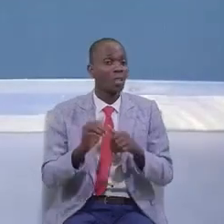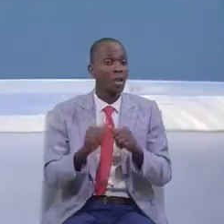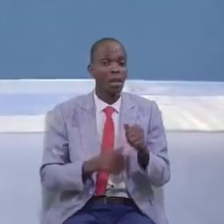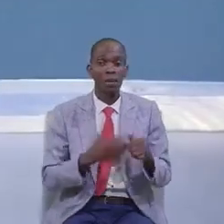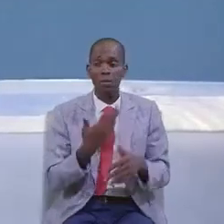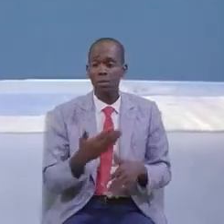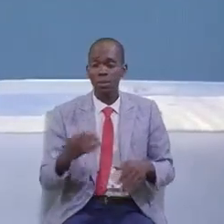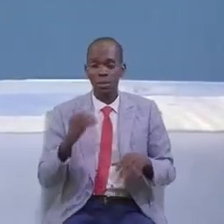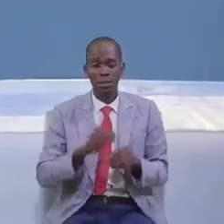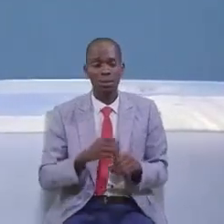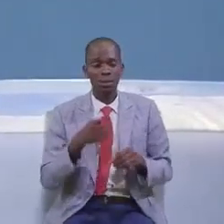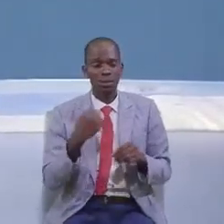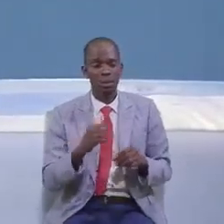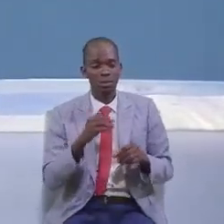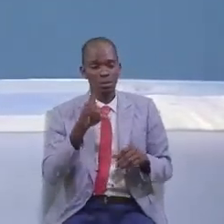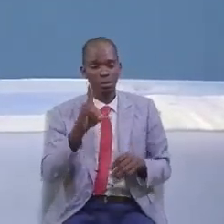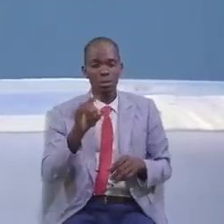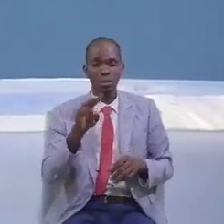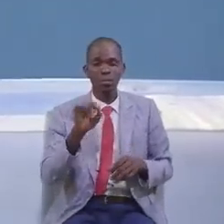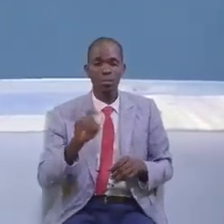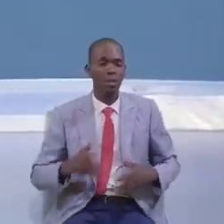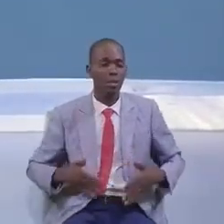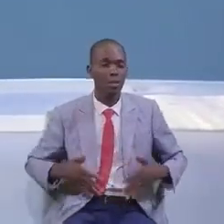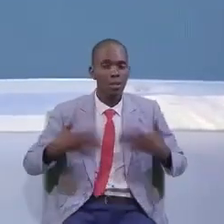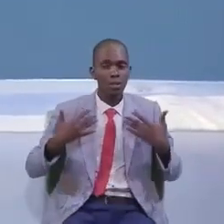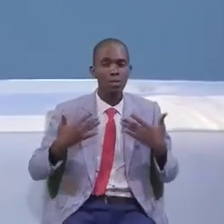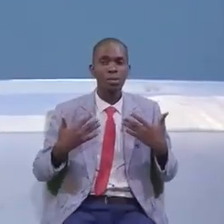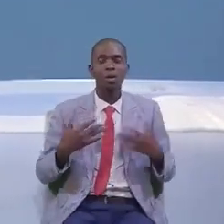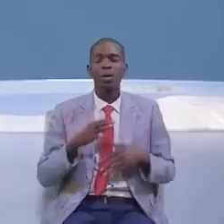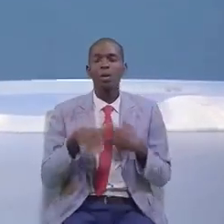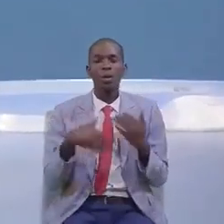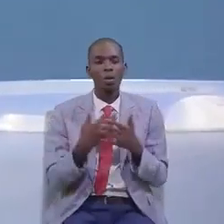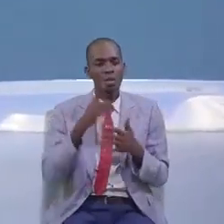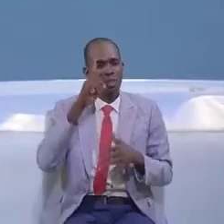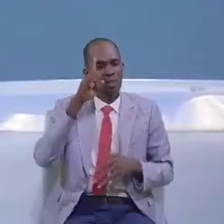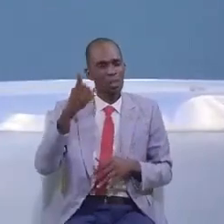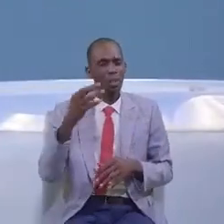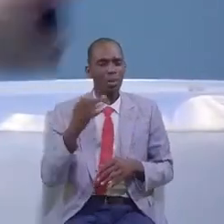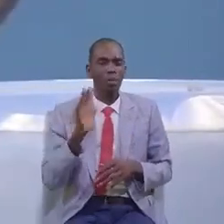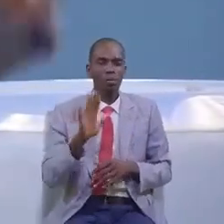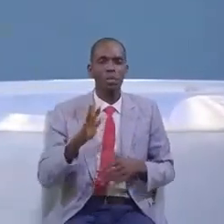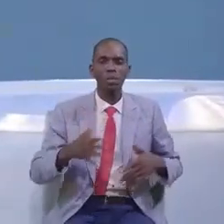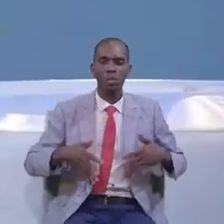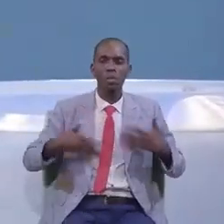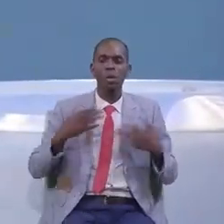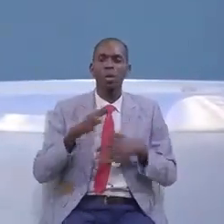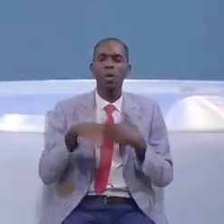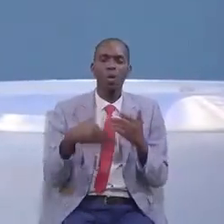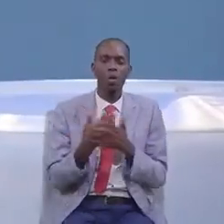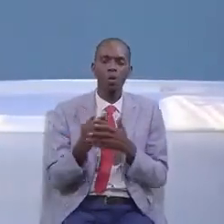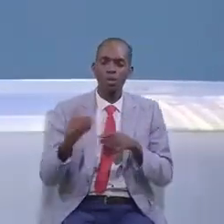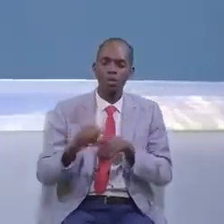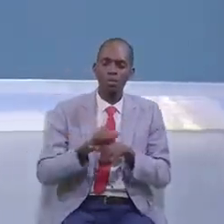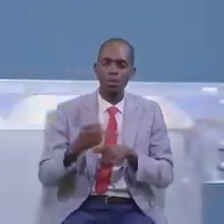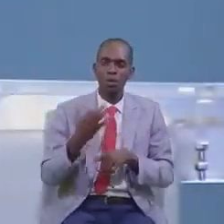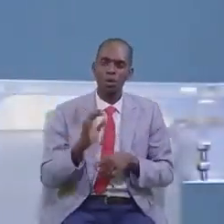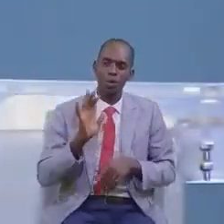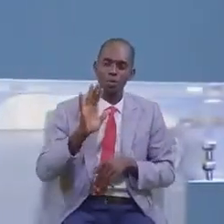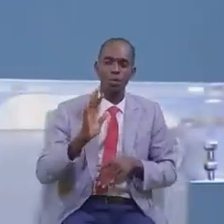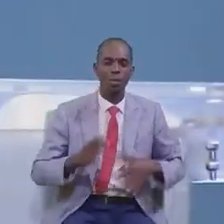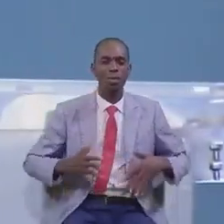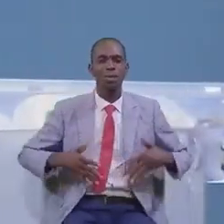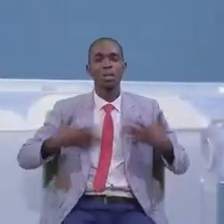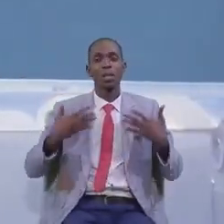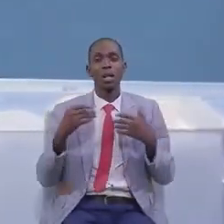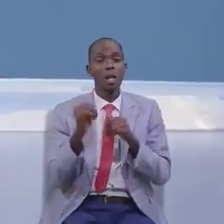in his life. తన జీవితంలో అన్ని కూడా. All the talent of his life. తన జీవితంలో తలంతులన్నీ కూడా. All the training of his life. తన జీవితంలో శిక్షణ అంతా